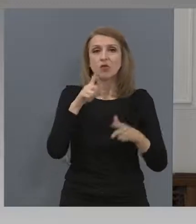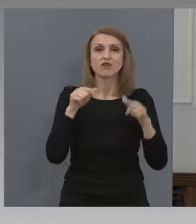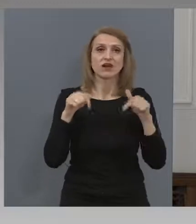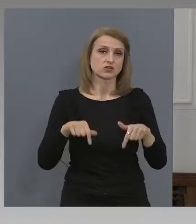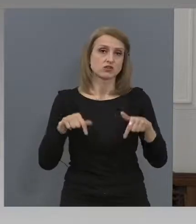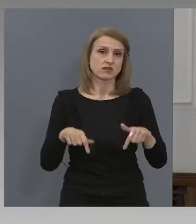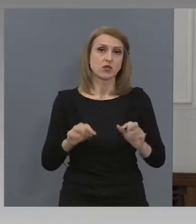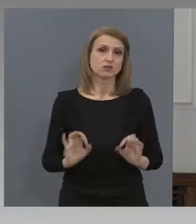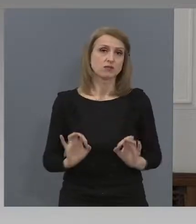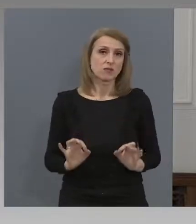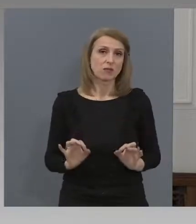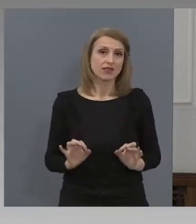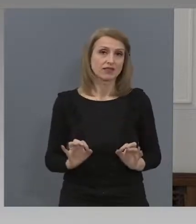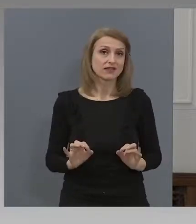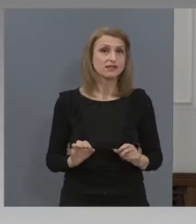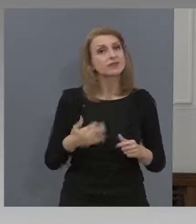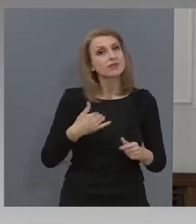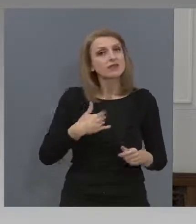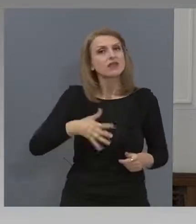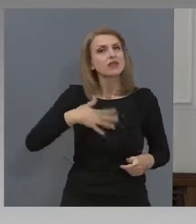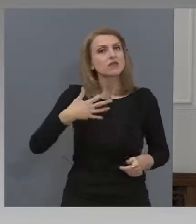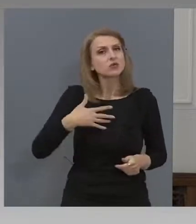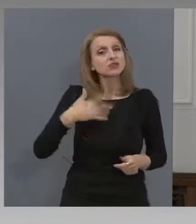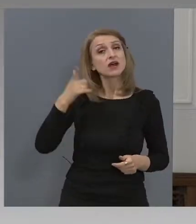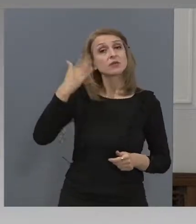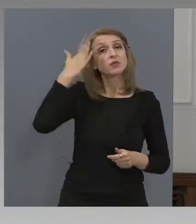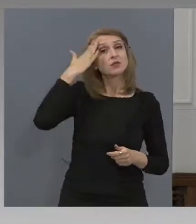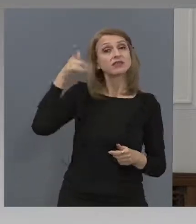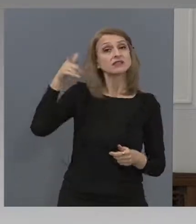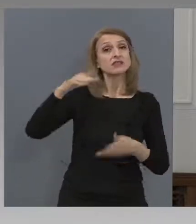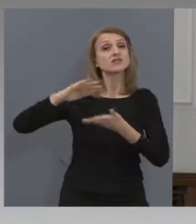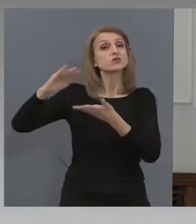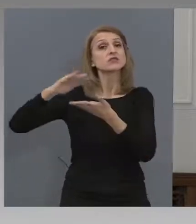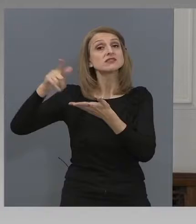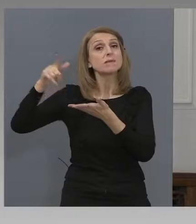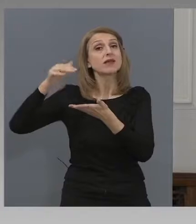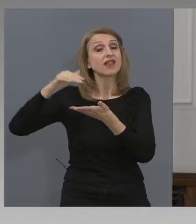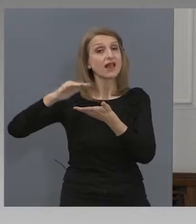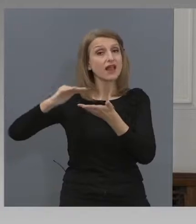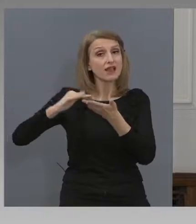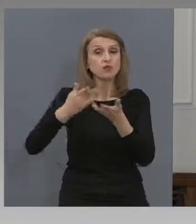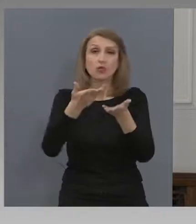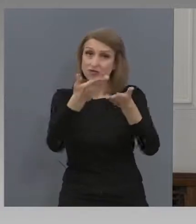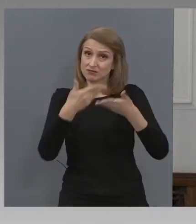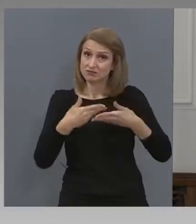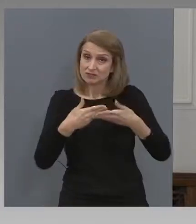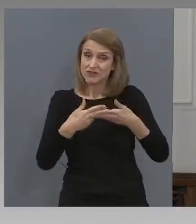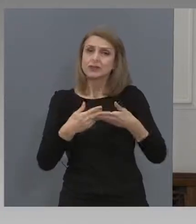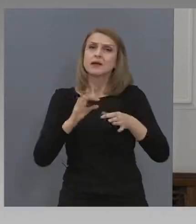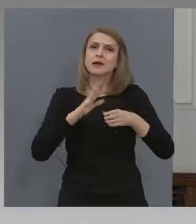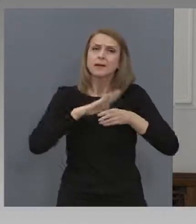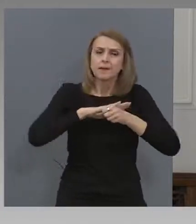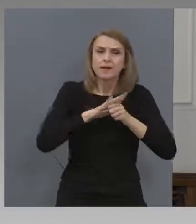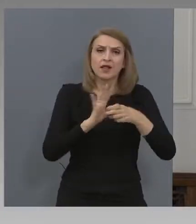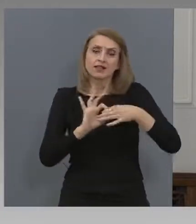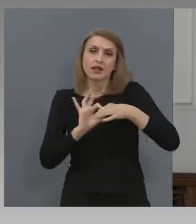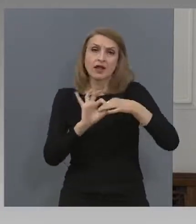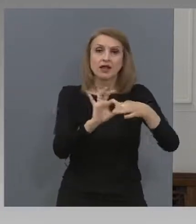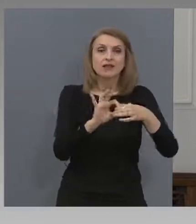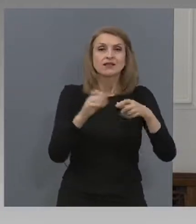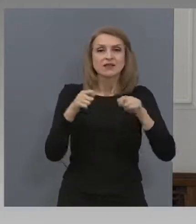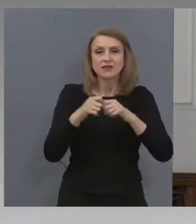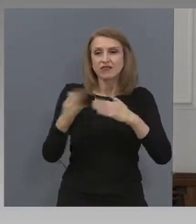момент и поискахме от Министерство на земеделието в пълна координация да